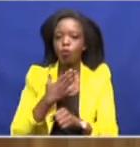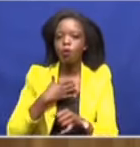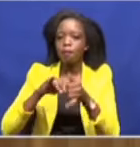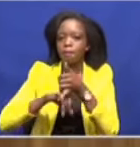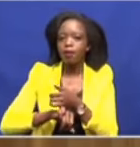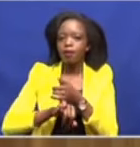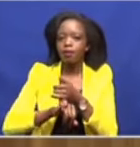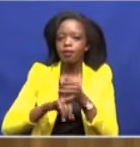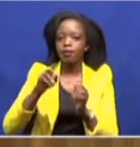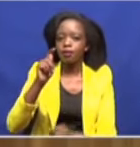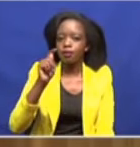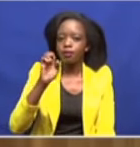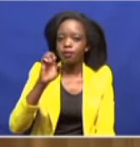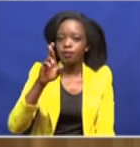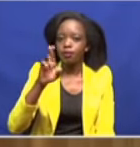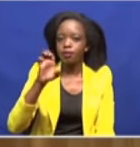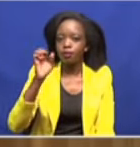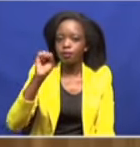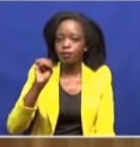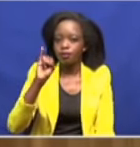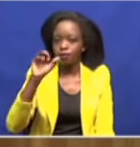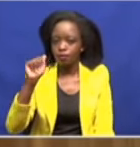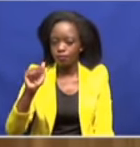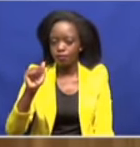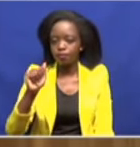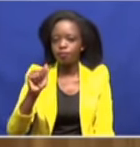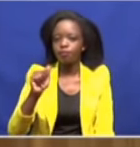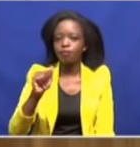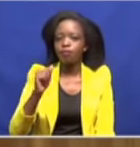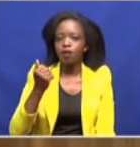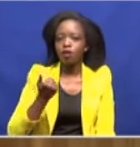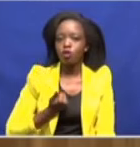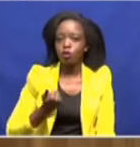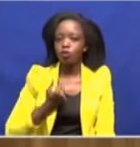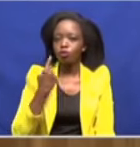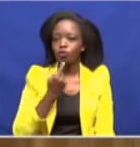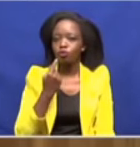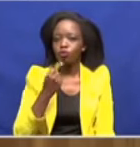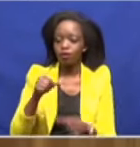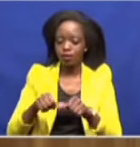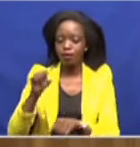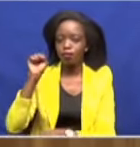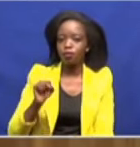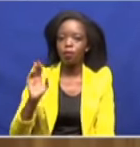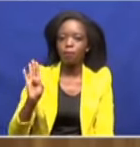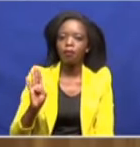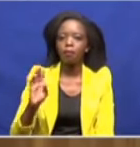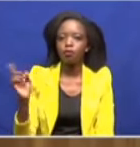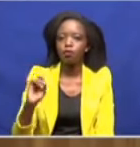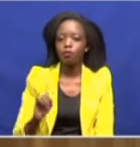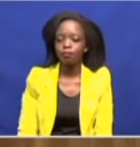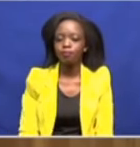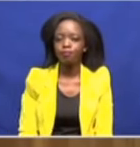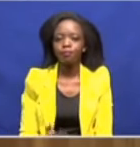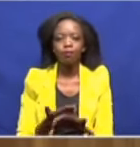Teresia Ndoti Mwangi bintie John Mwangi na Christine Banadetta anayeishi South B Nairobi.